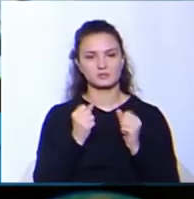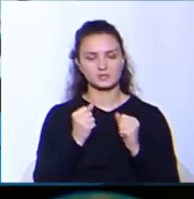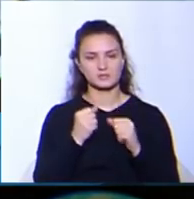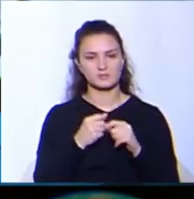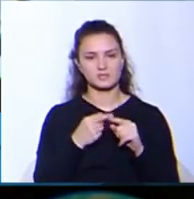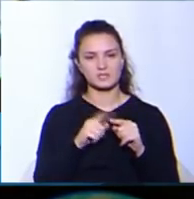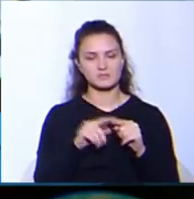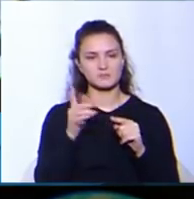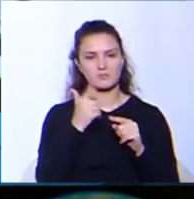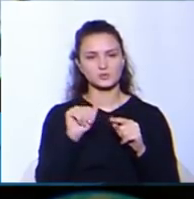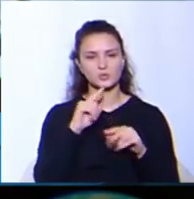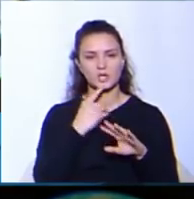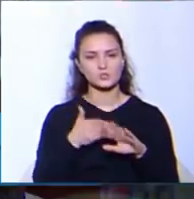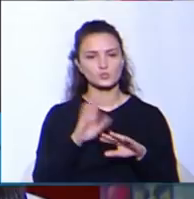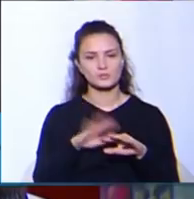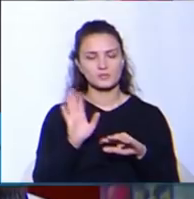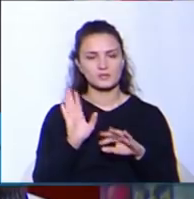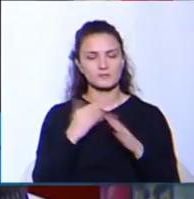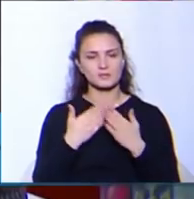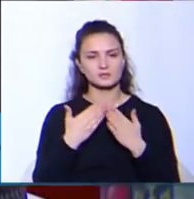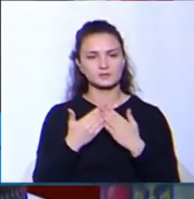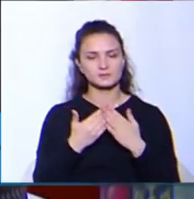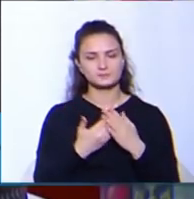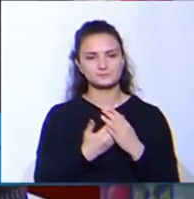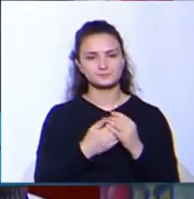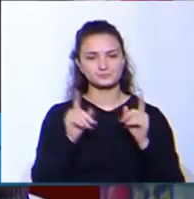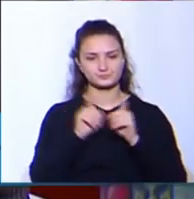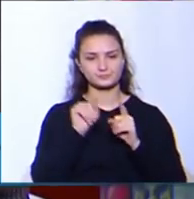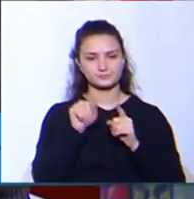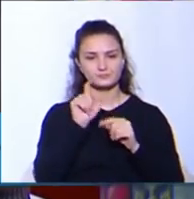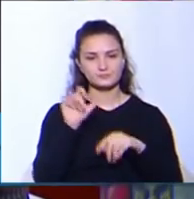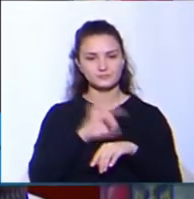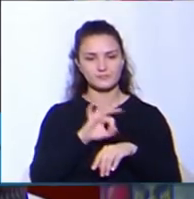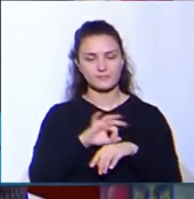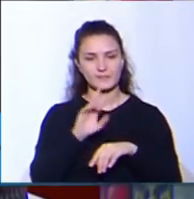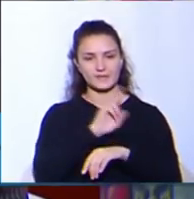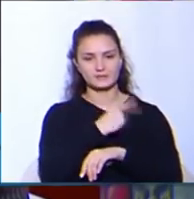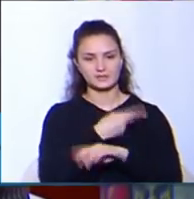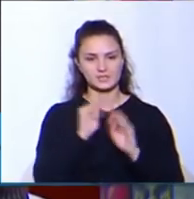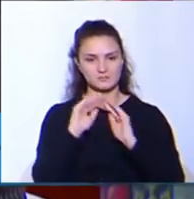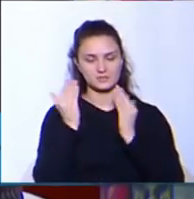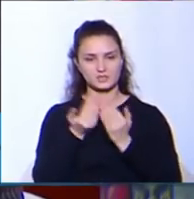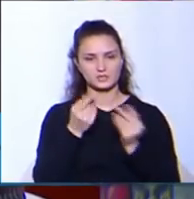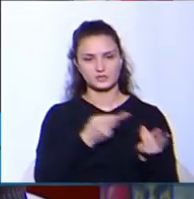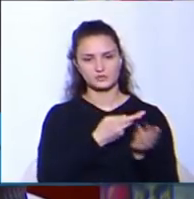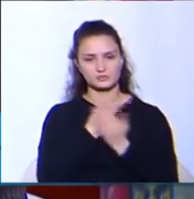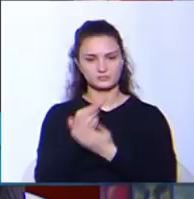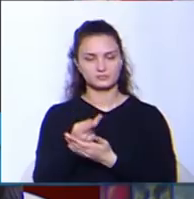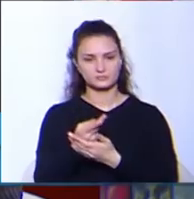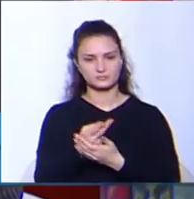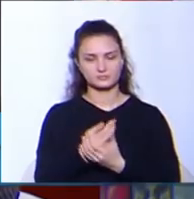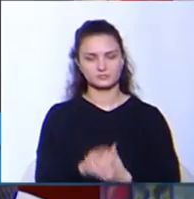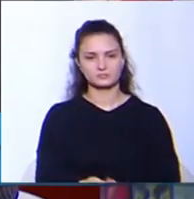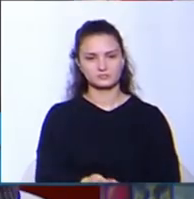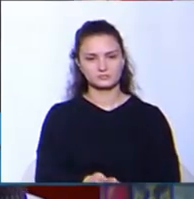ეს მარტო არ არის გართულება. გარდა იმისა, თქვათ, რომ ასეთ პაციენტებს, რომლებიც ხვდებიან რეანიმაციულ განყოფილებაში, მოგეხსენებათ,